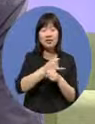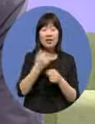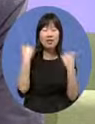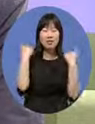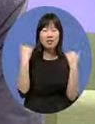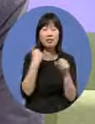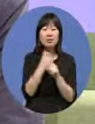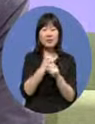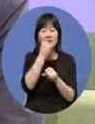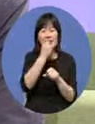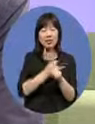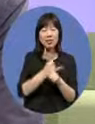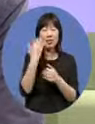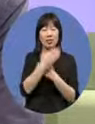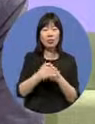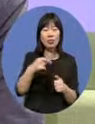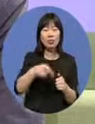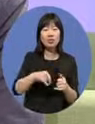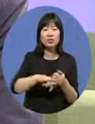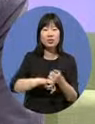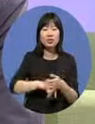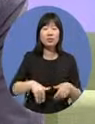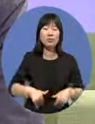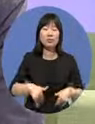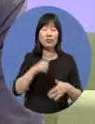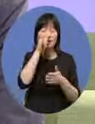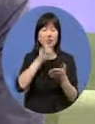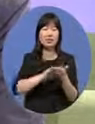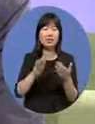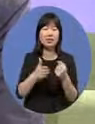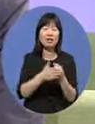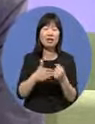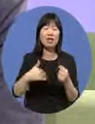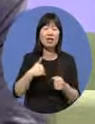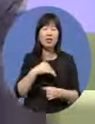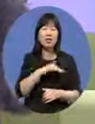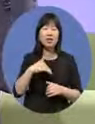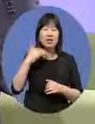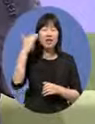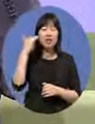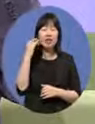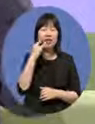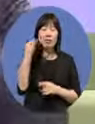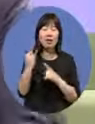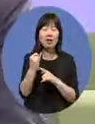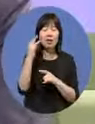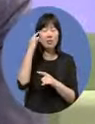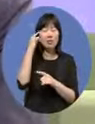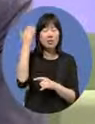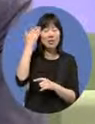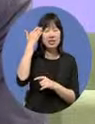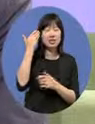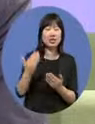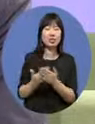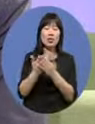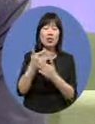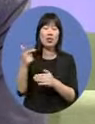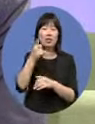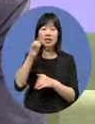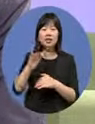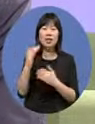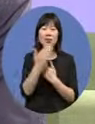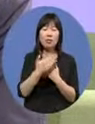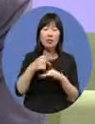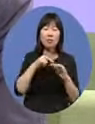있게 만드는 몸 교육도 굉장히 필요하거든요. 그래서 우리나라 엄마들 같은 경우는 머리 교육은 되게 잘 시키는데 네. 몸 교육이나